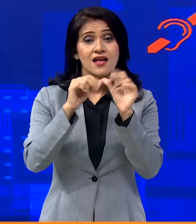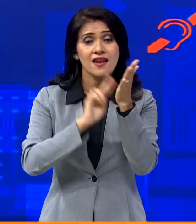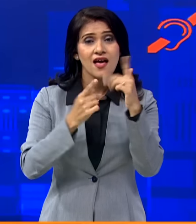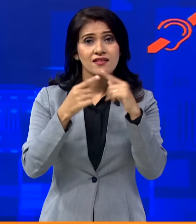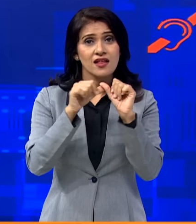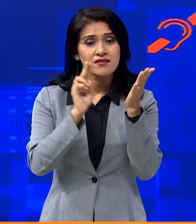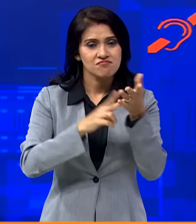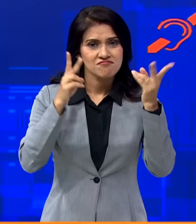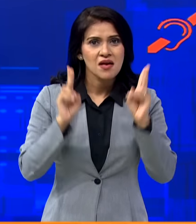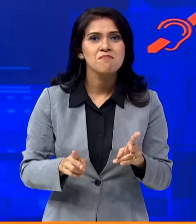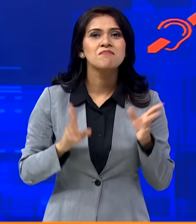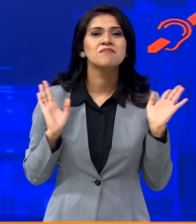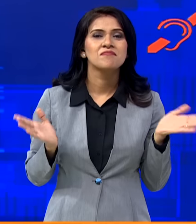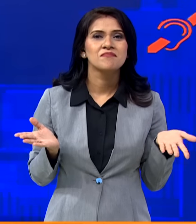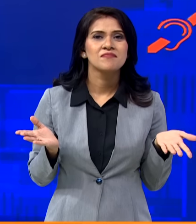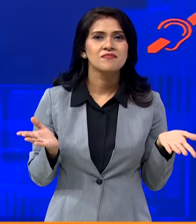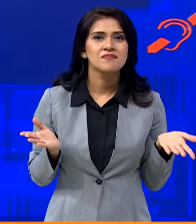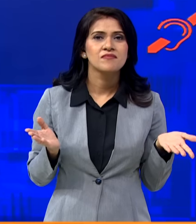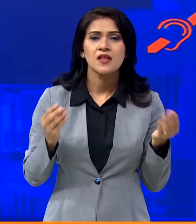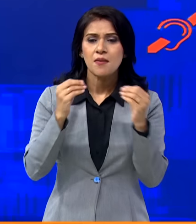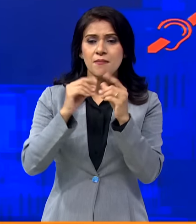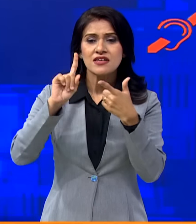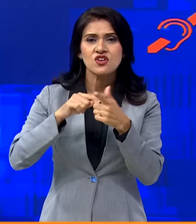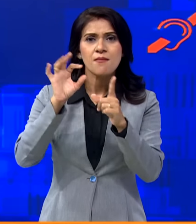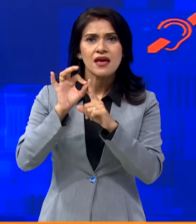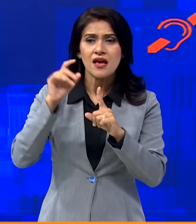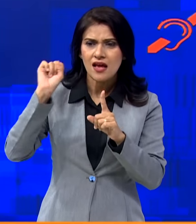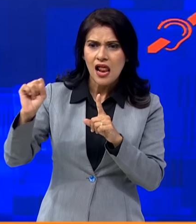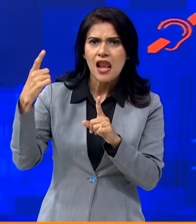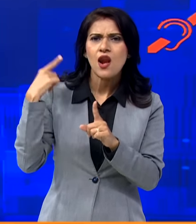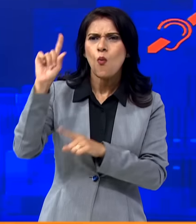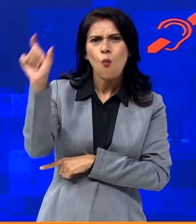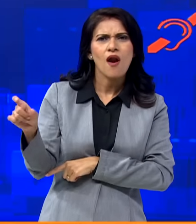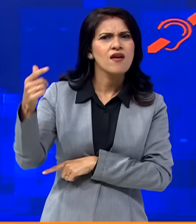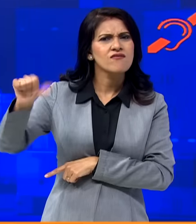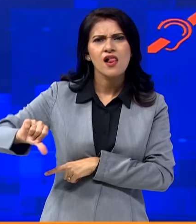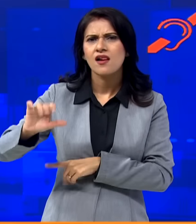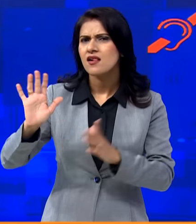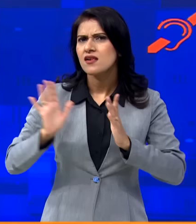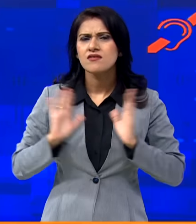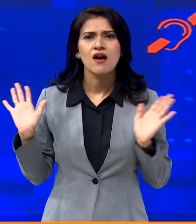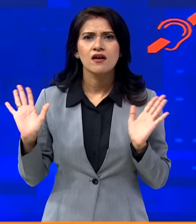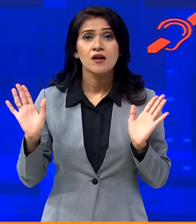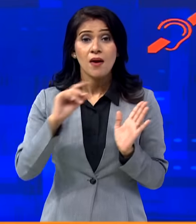है भारतीय जनता पार्टी का कैंडिडेट हारा है हिंदुत्व नहीं हारा